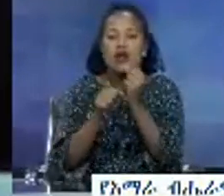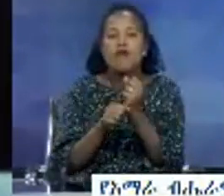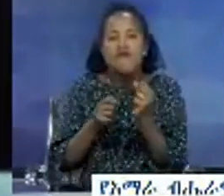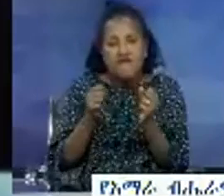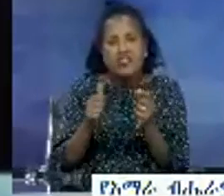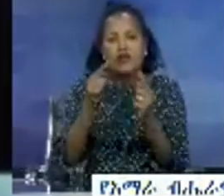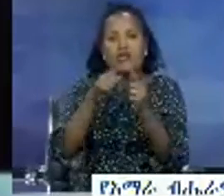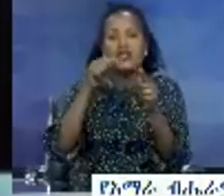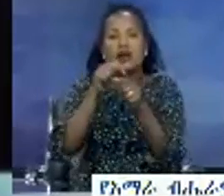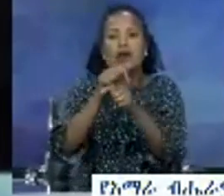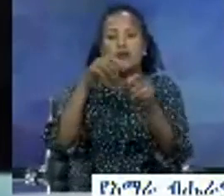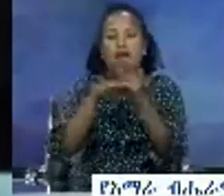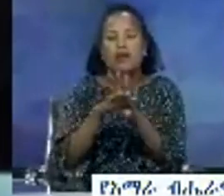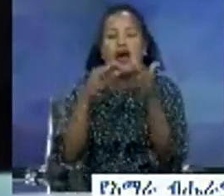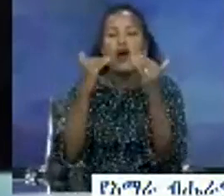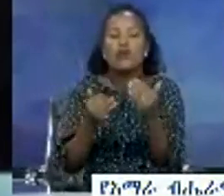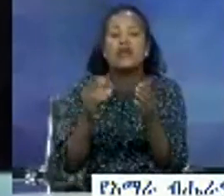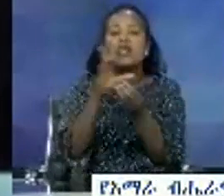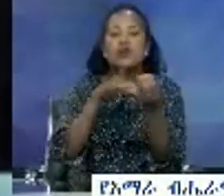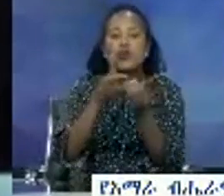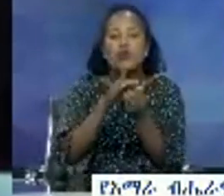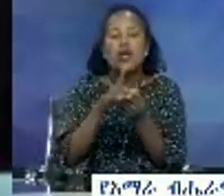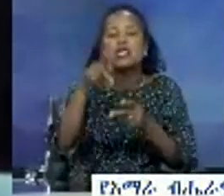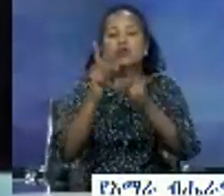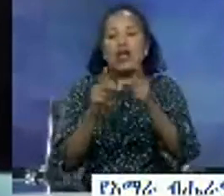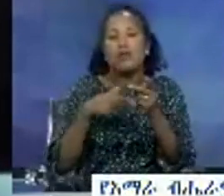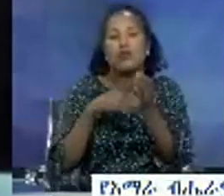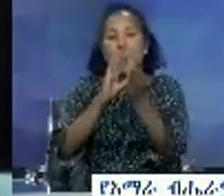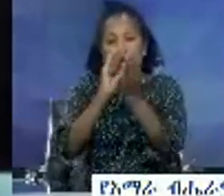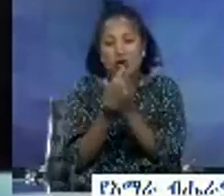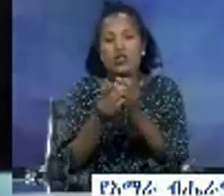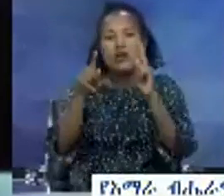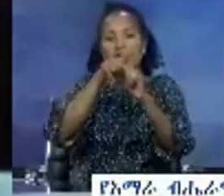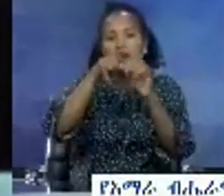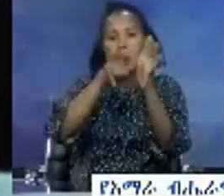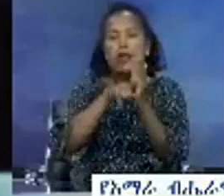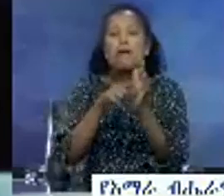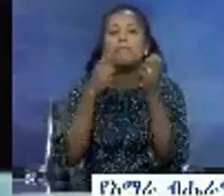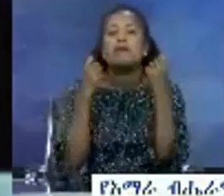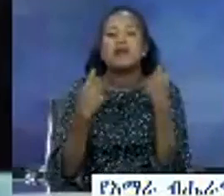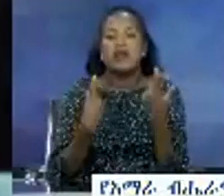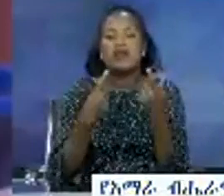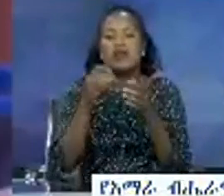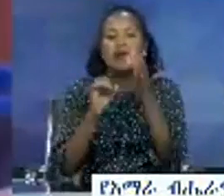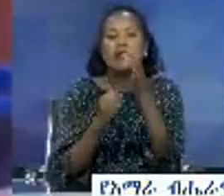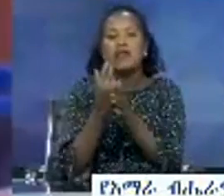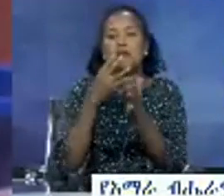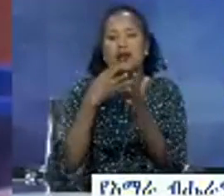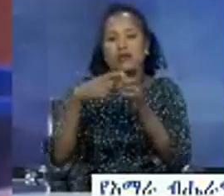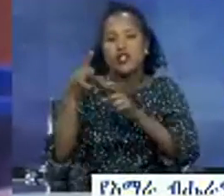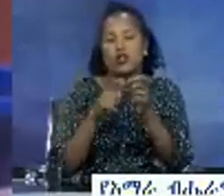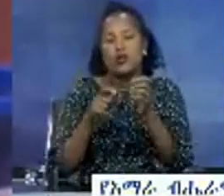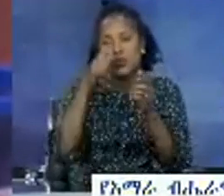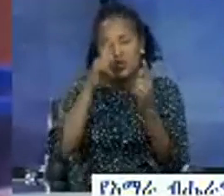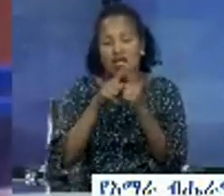በመግባት አሁን ክልሉና ህዝቡ ያሉበትን አወንታዊና አሉታዊ ሁኔታዎች በዝርዝር በመረዳት የልማትና የመልካም አስተዳደር እቅዶች